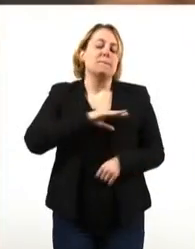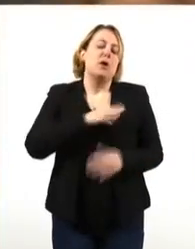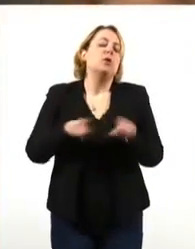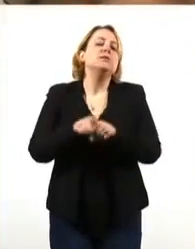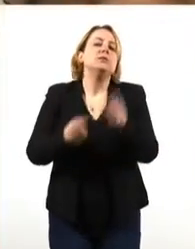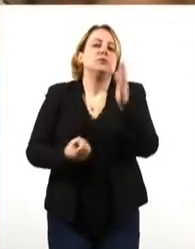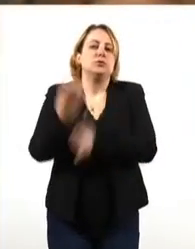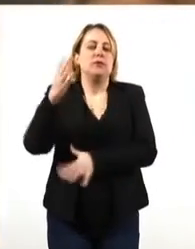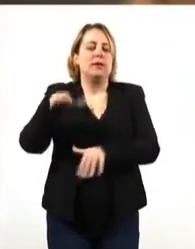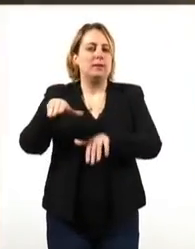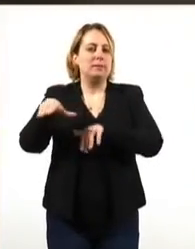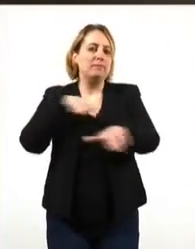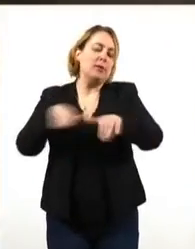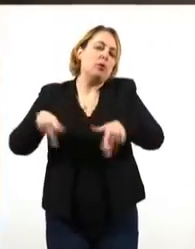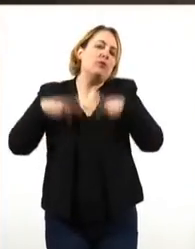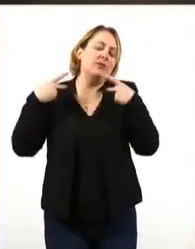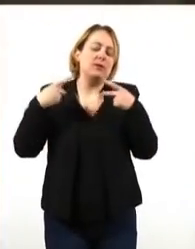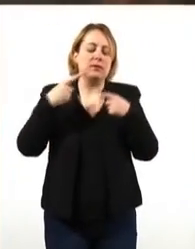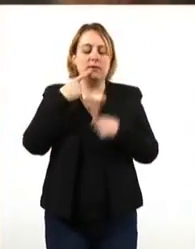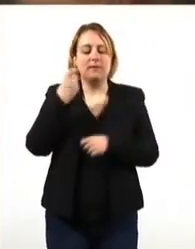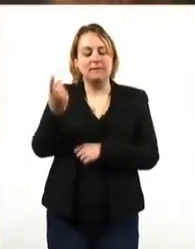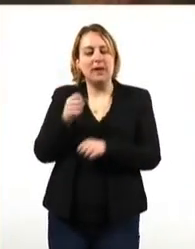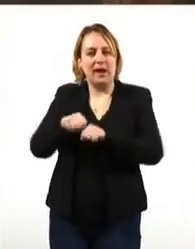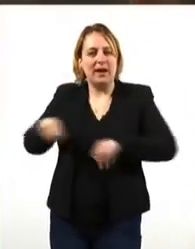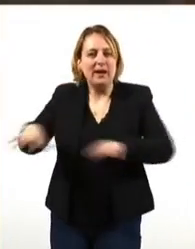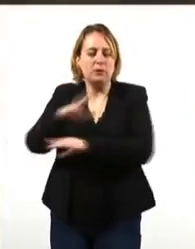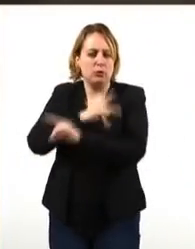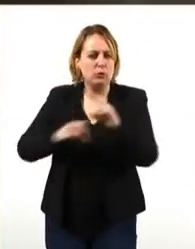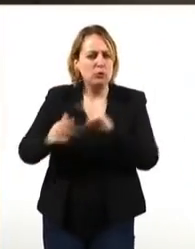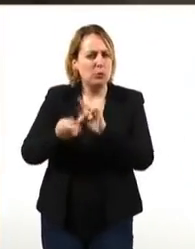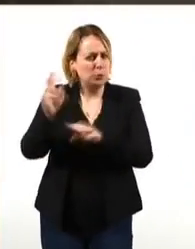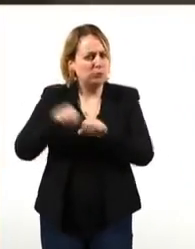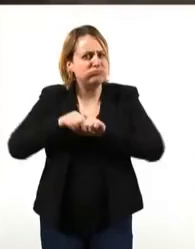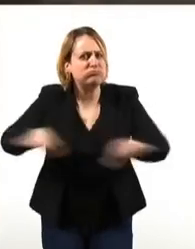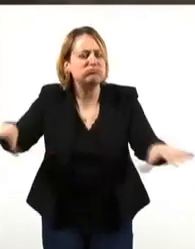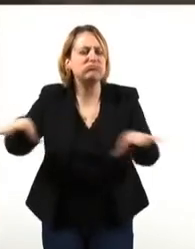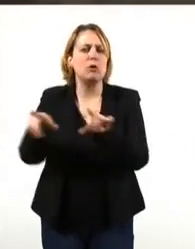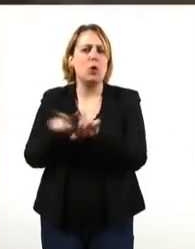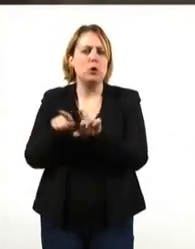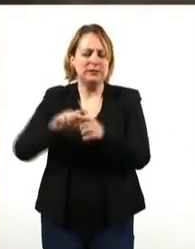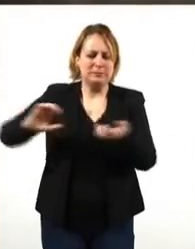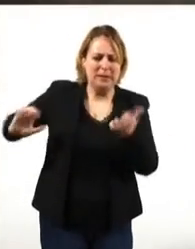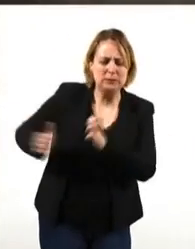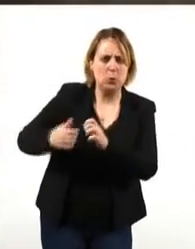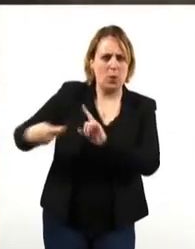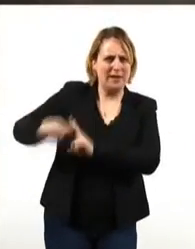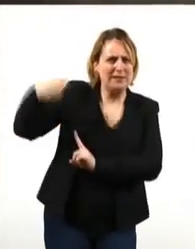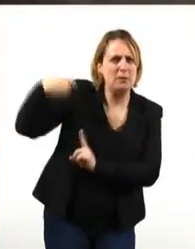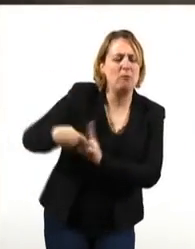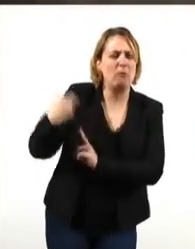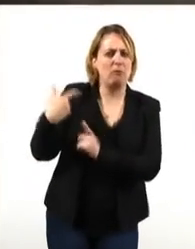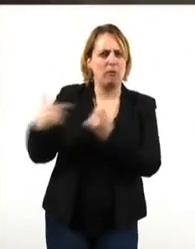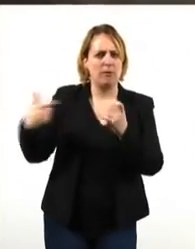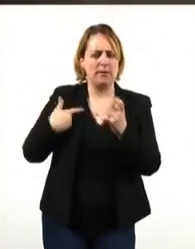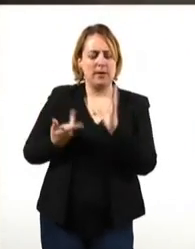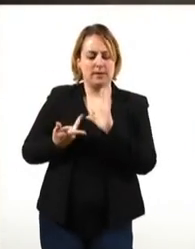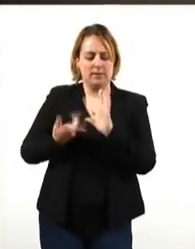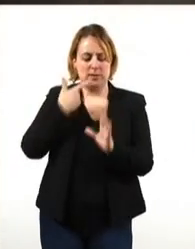comme... les réseaux sociaux, le harcèlement, la pression, qu'on doit faire des choix de plus en plus